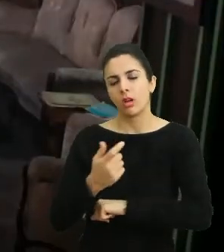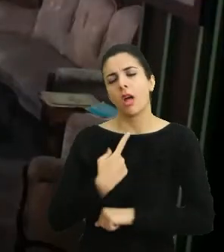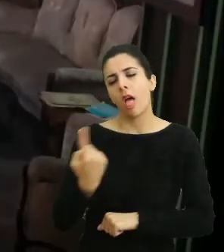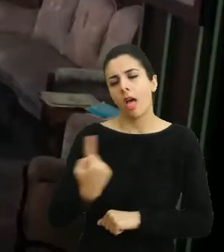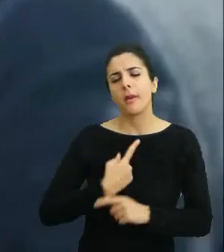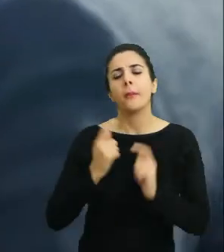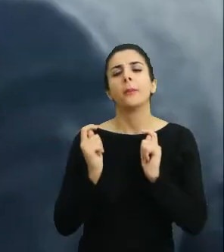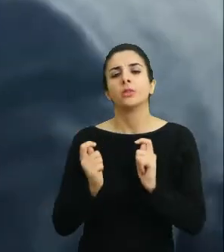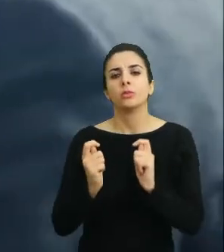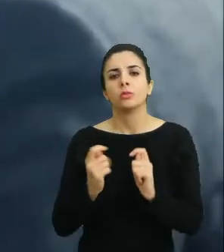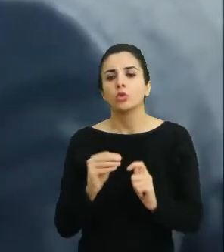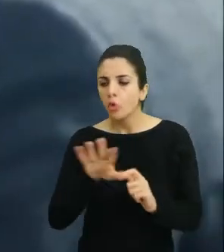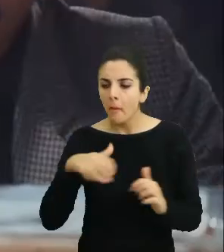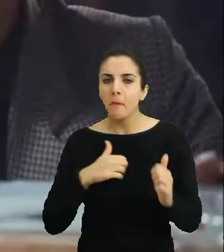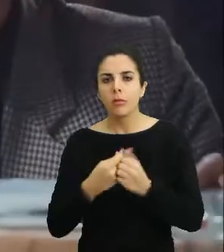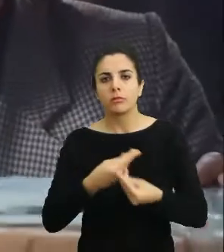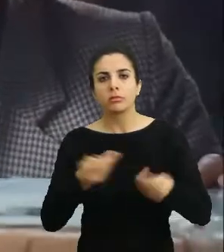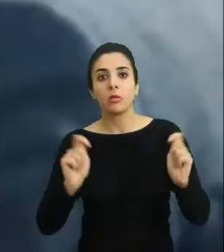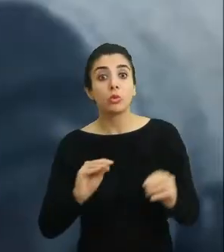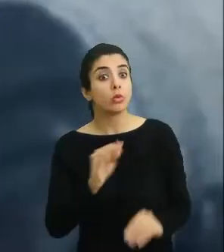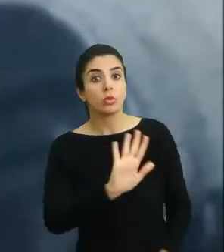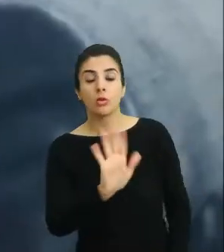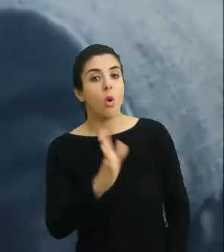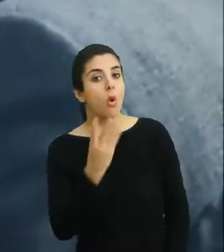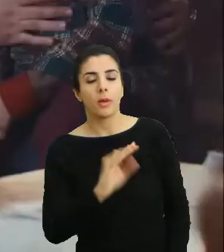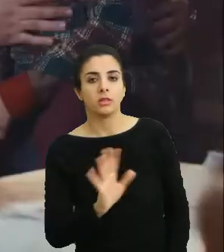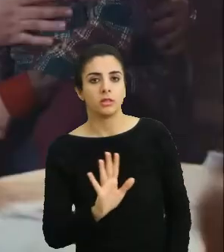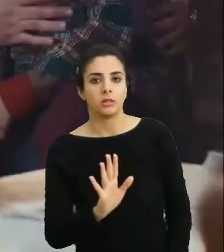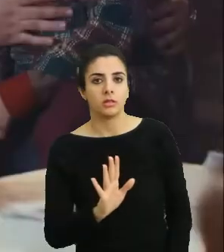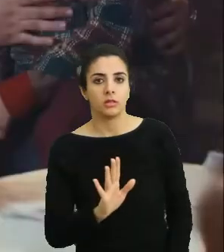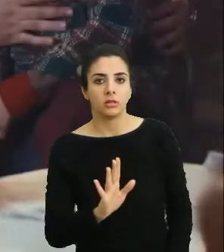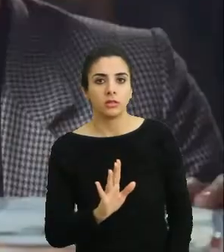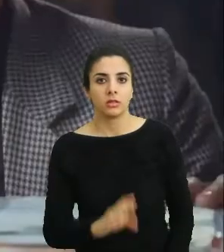gözüm üstüne. Çocuklarla bile dağıtırız. Çocuklar olmaz.